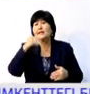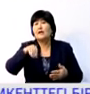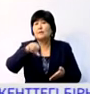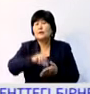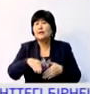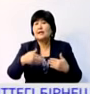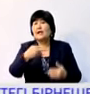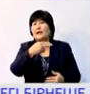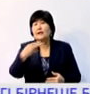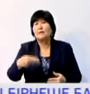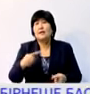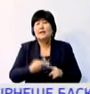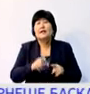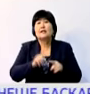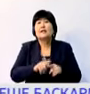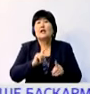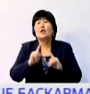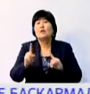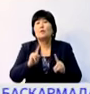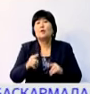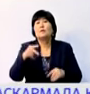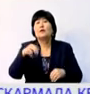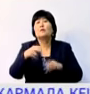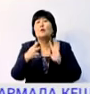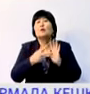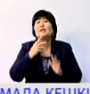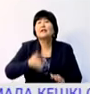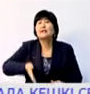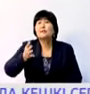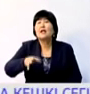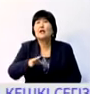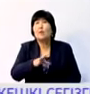ұсыну тақырыбымен Digital Inforum 2018 семинары болды.